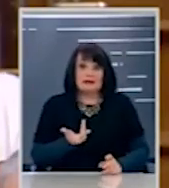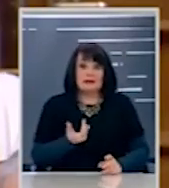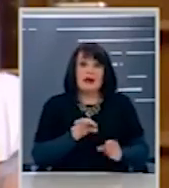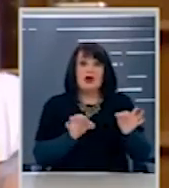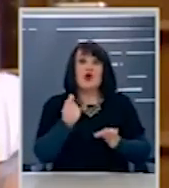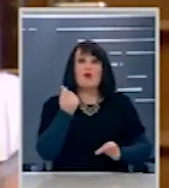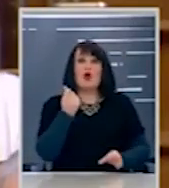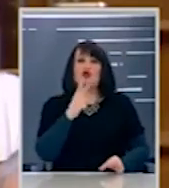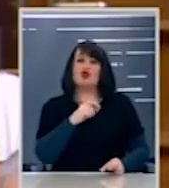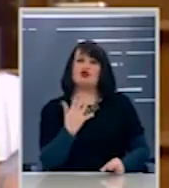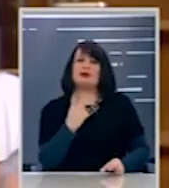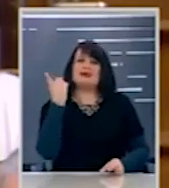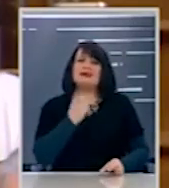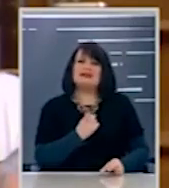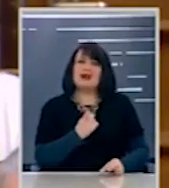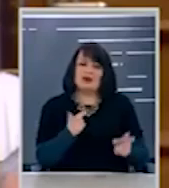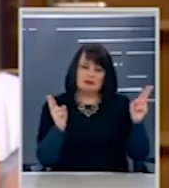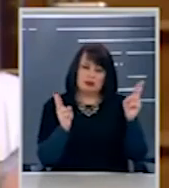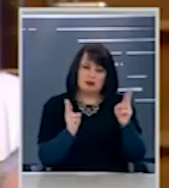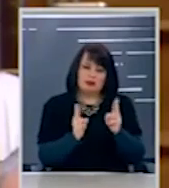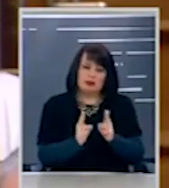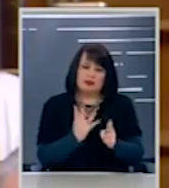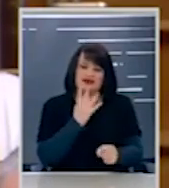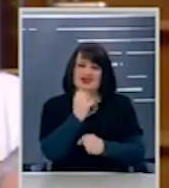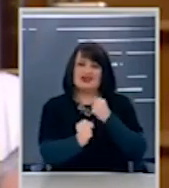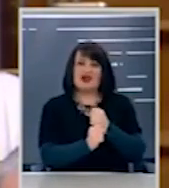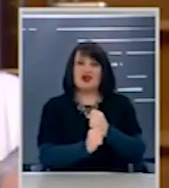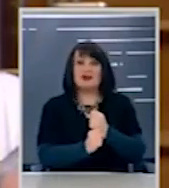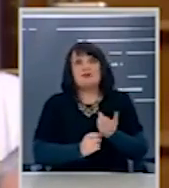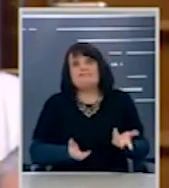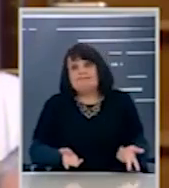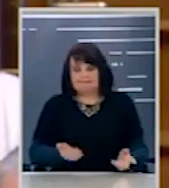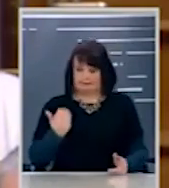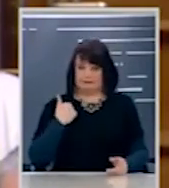κατά 25% μέσα σε 4 χρόνια. Θα